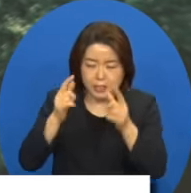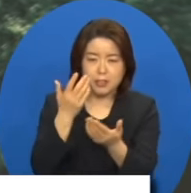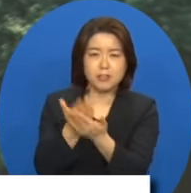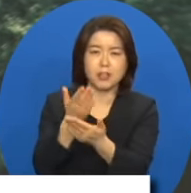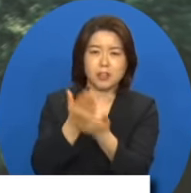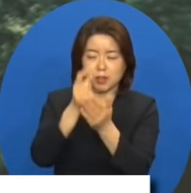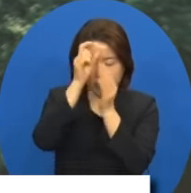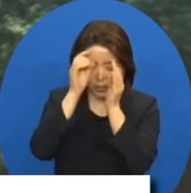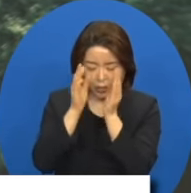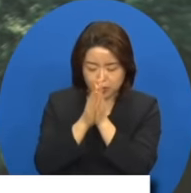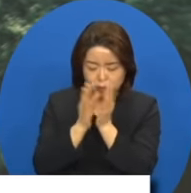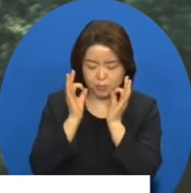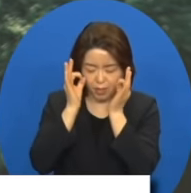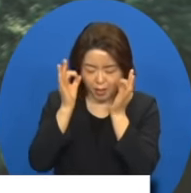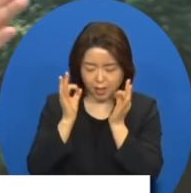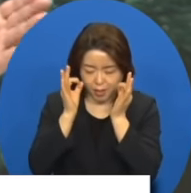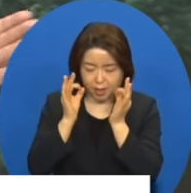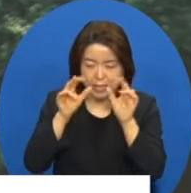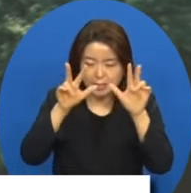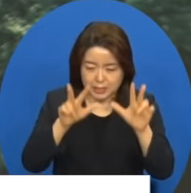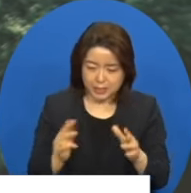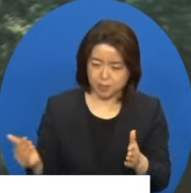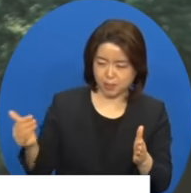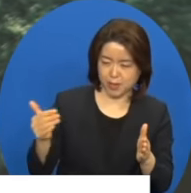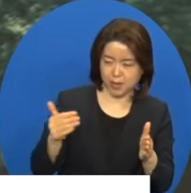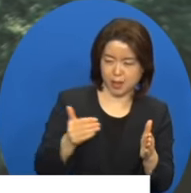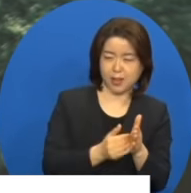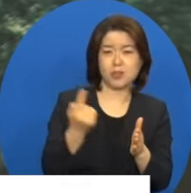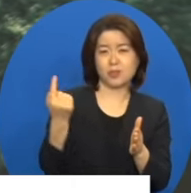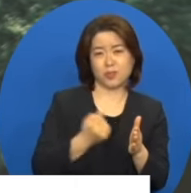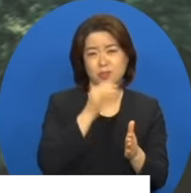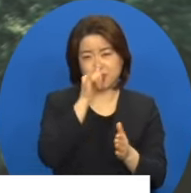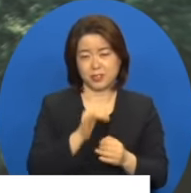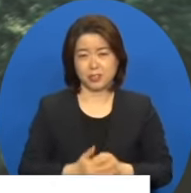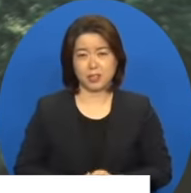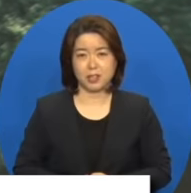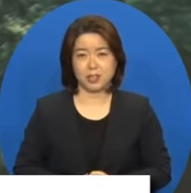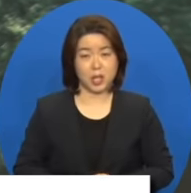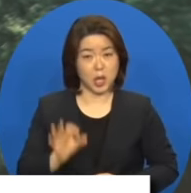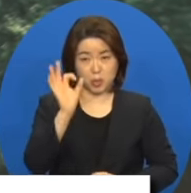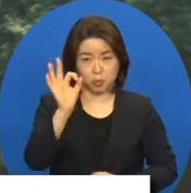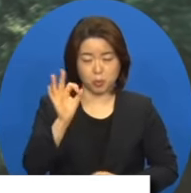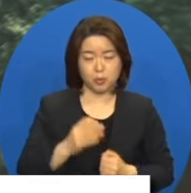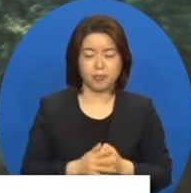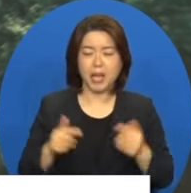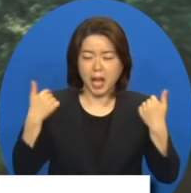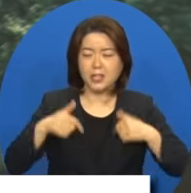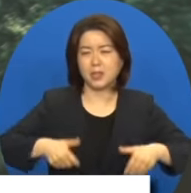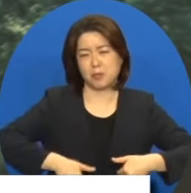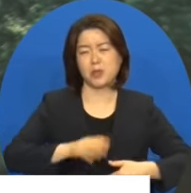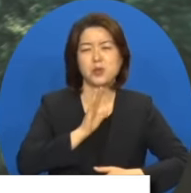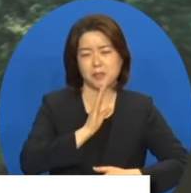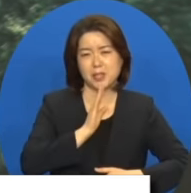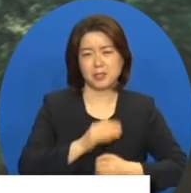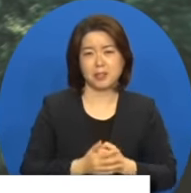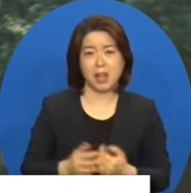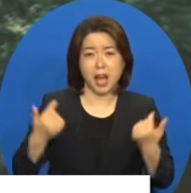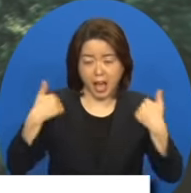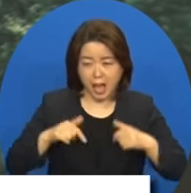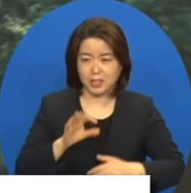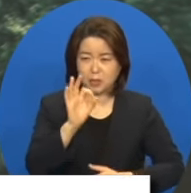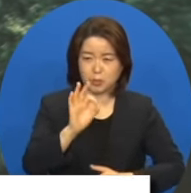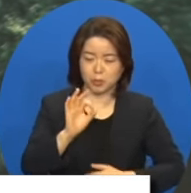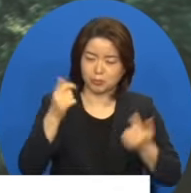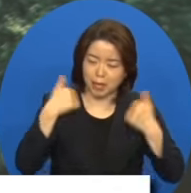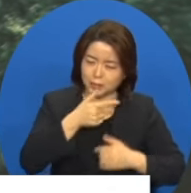해달라고 기도하며 지금까지 온 겁니다. 돈 언제나 필요했습니다. 항상 돈은 좀